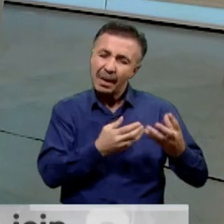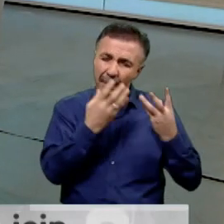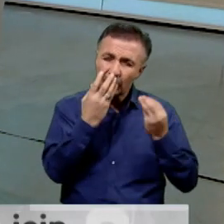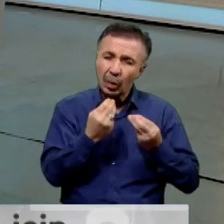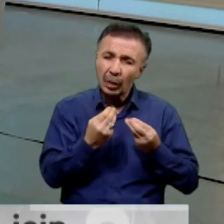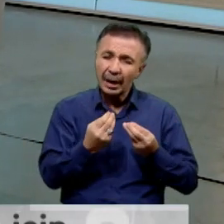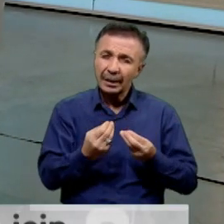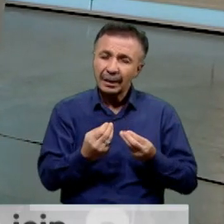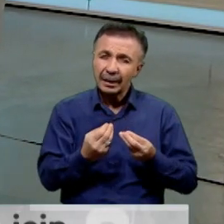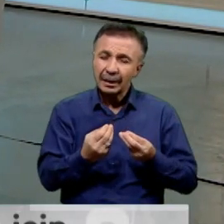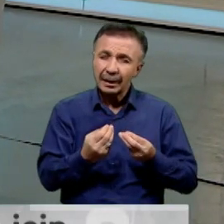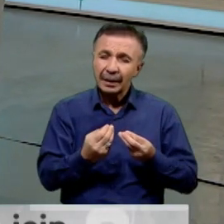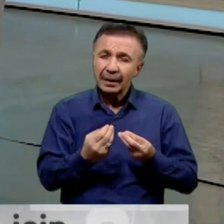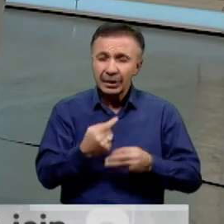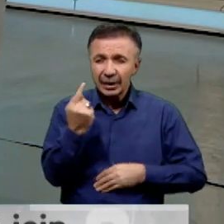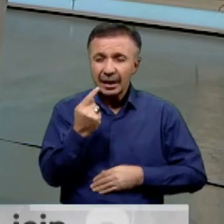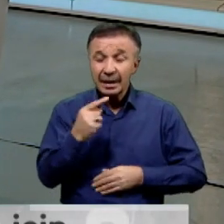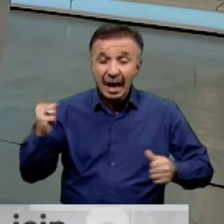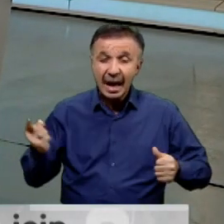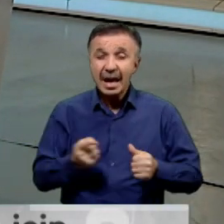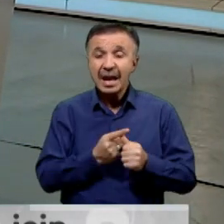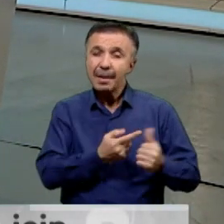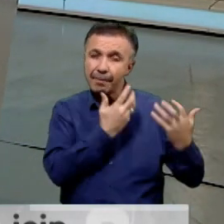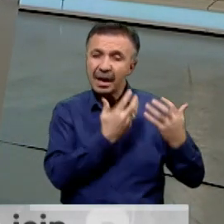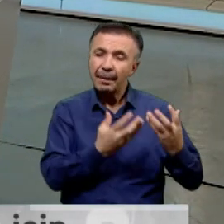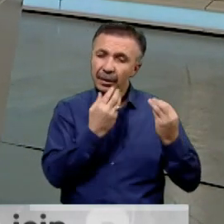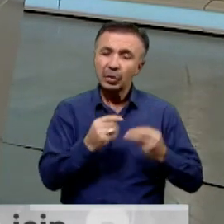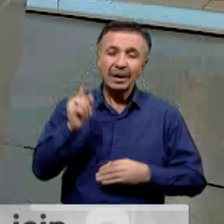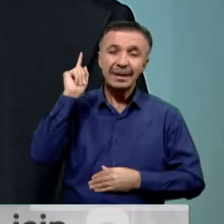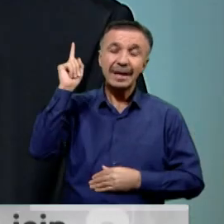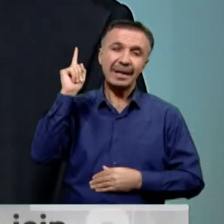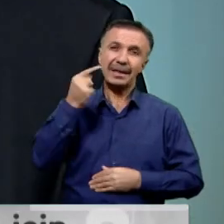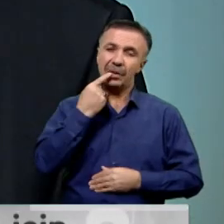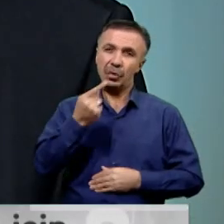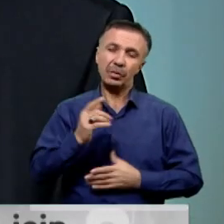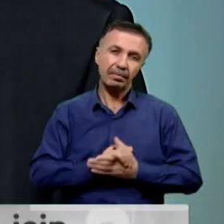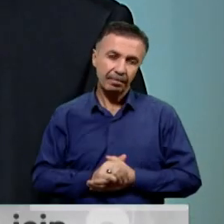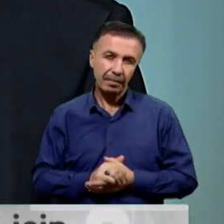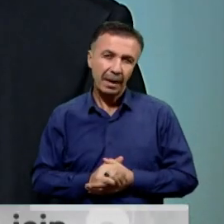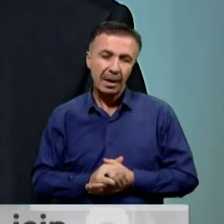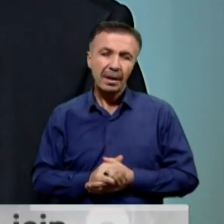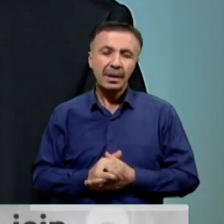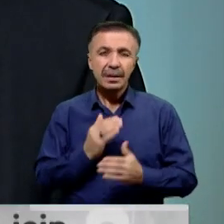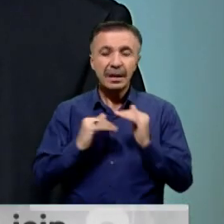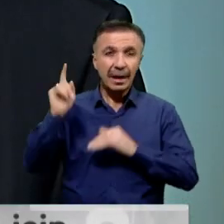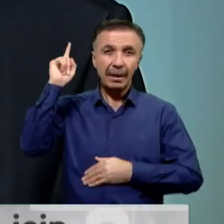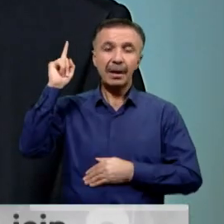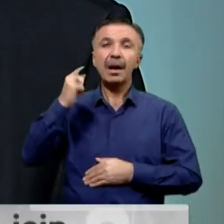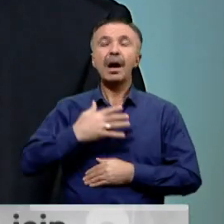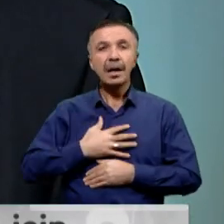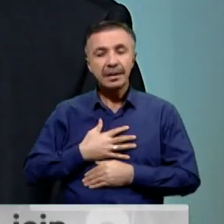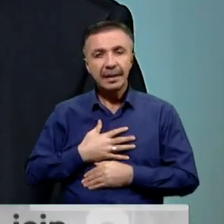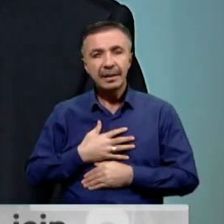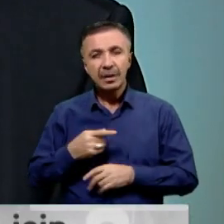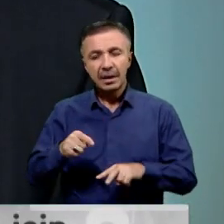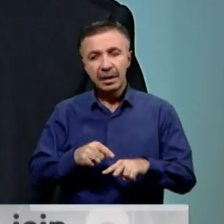diyor. Şimdi sıkıntı halinde bize ne yaptı? Cenab-ı Hak Hazreti Eyyub'un duasını öğretiyor.